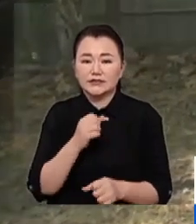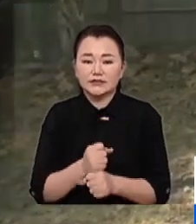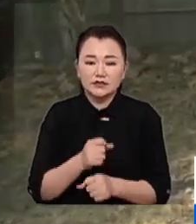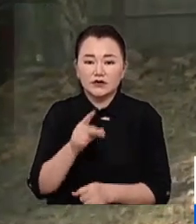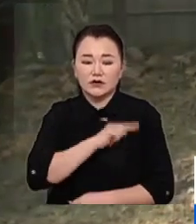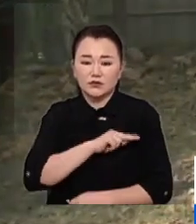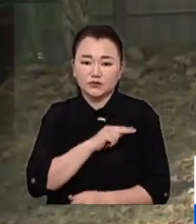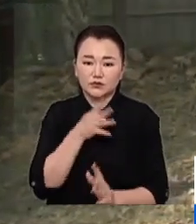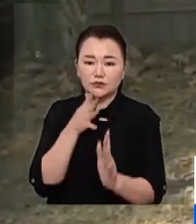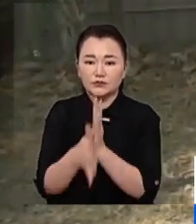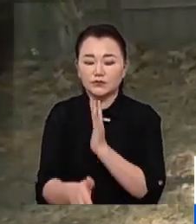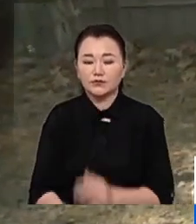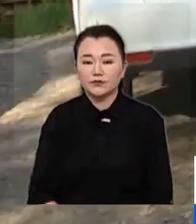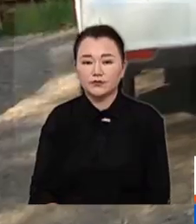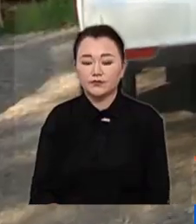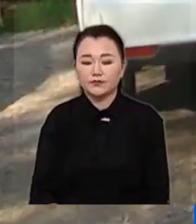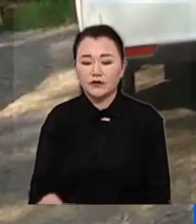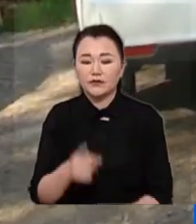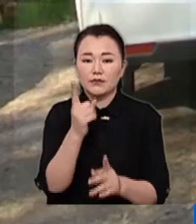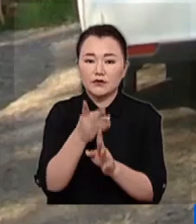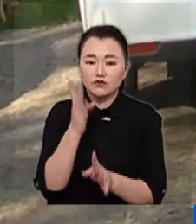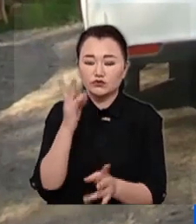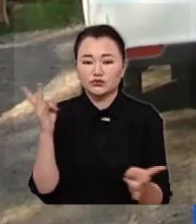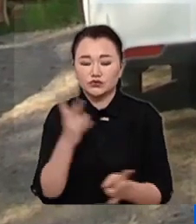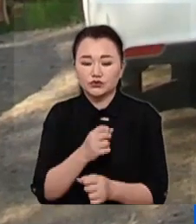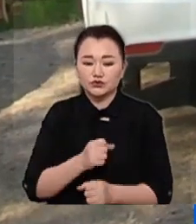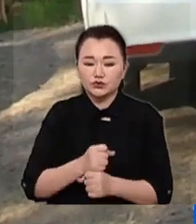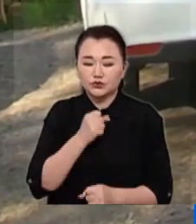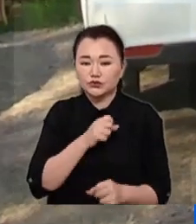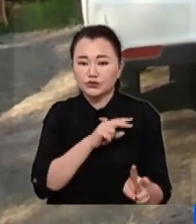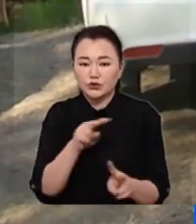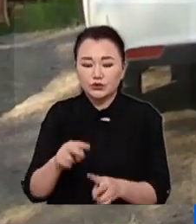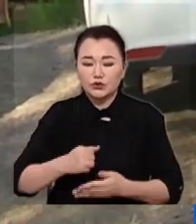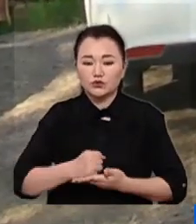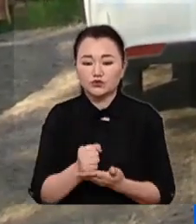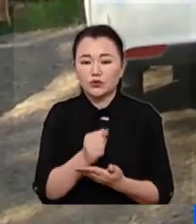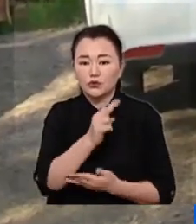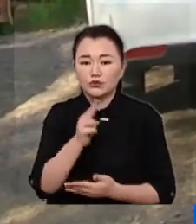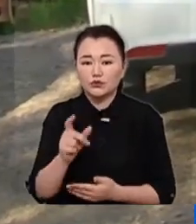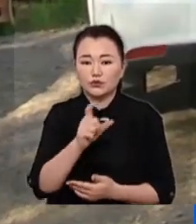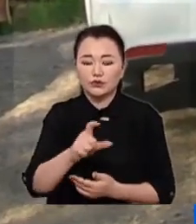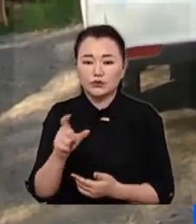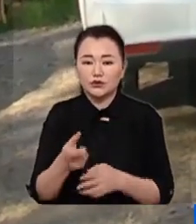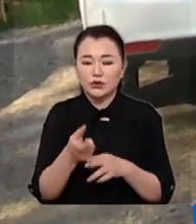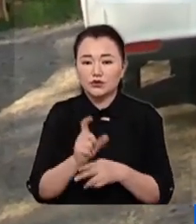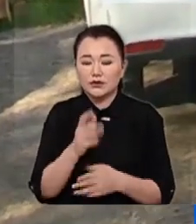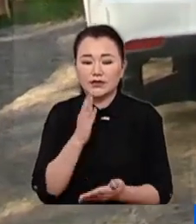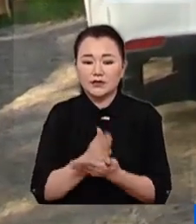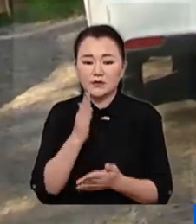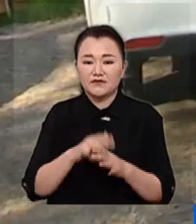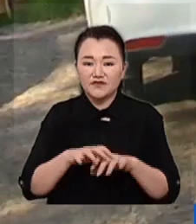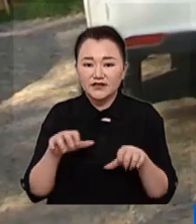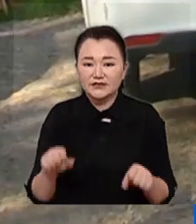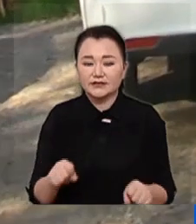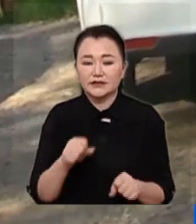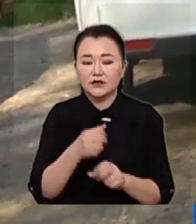их работу прозрачнее. В первую очередь надо жесткий контроль установить над теми людьми, которые имеют власть,